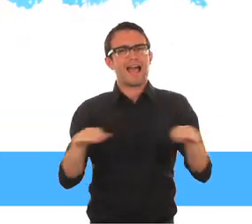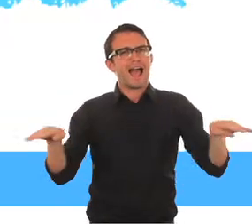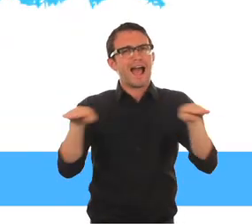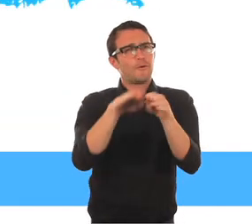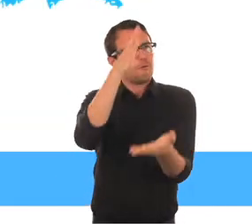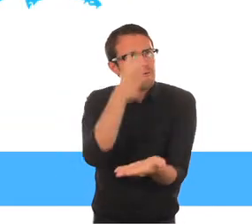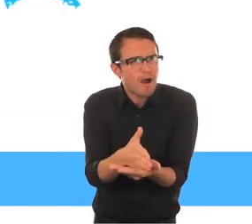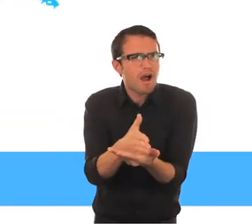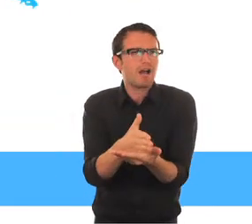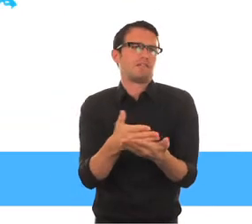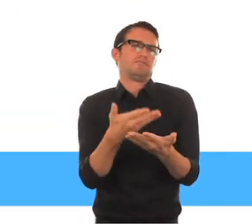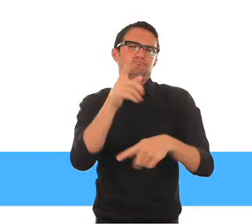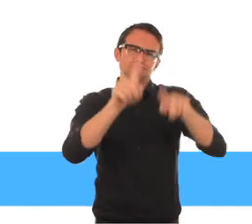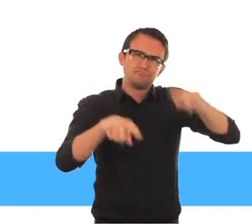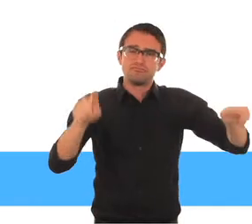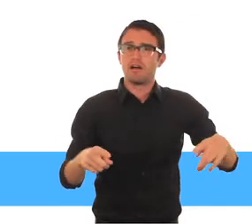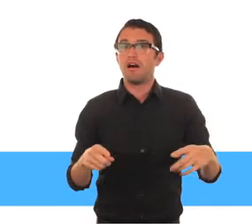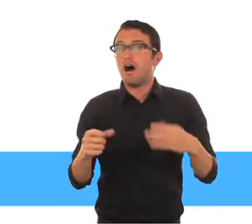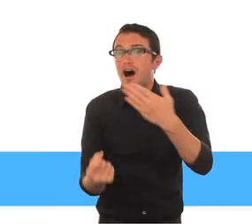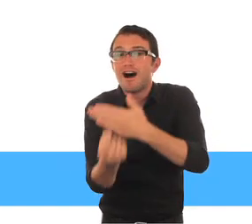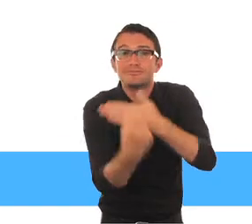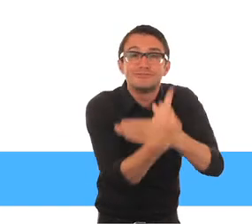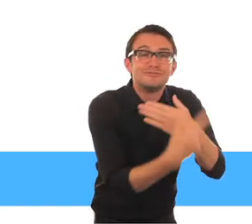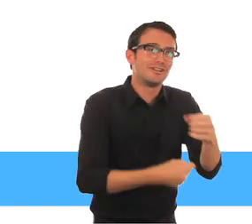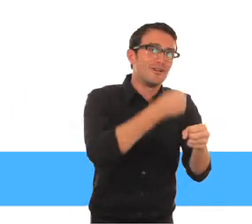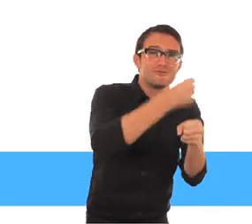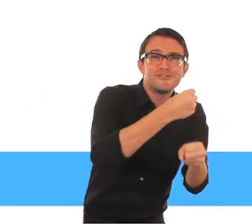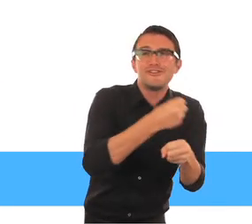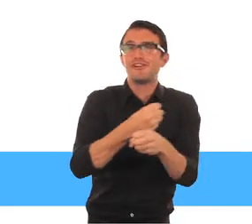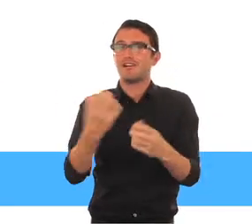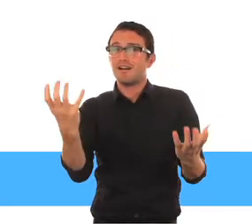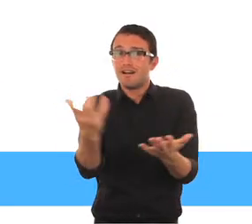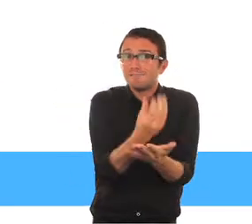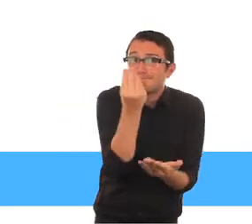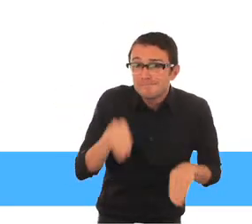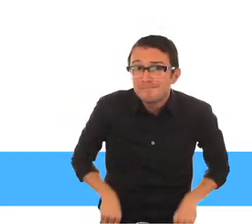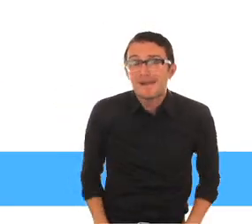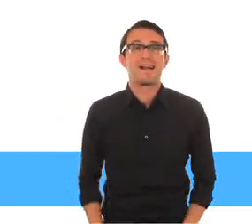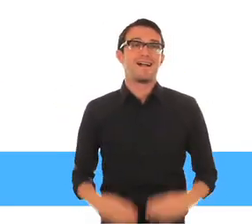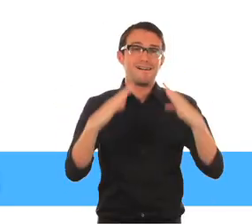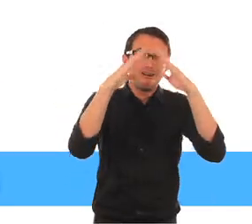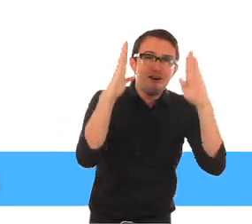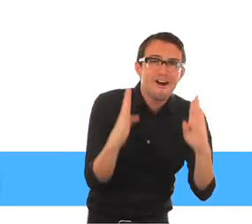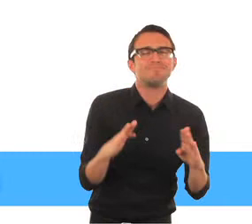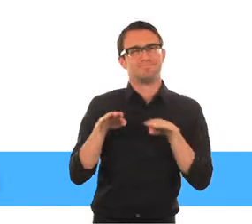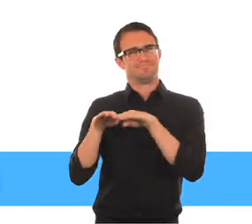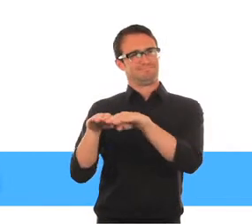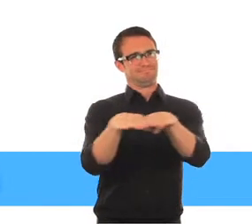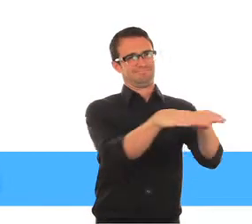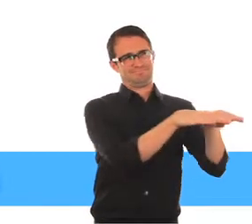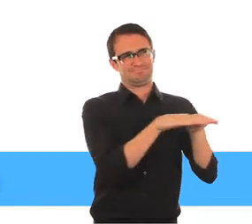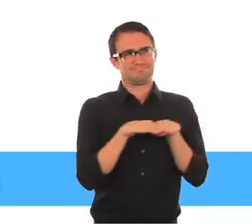à promouvoir l'égalité des droits et des opportunités et l'inclusion sociale. Selon ces modèles, si une personne en fauteuil roulant